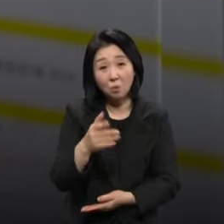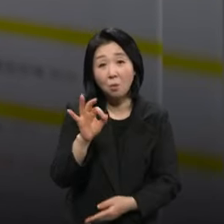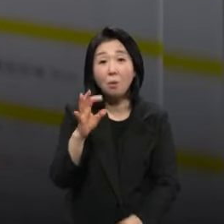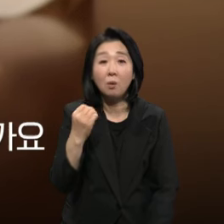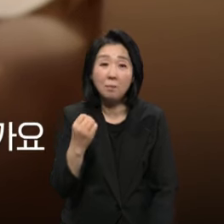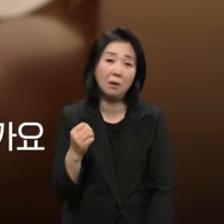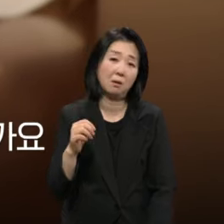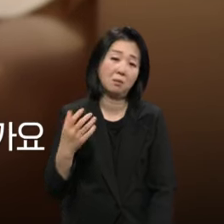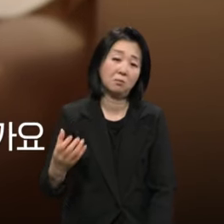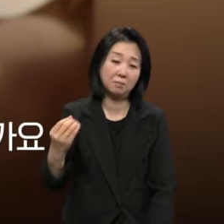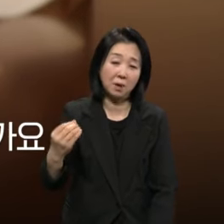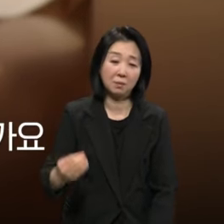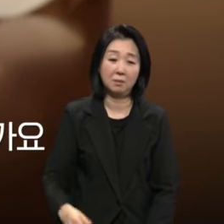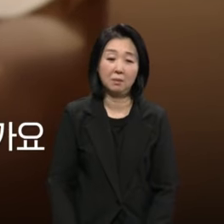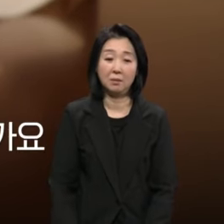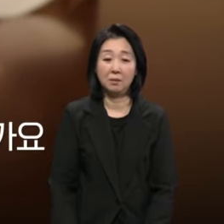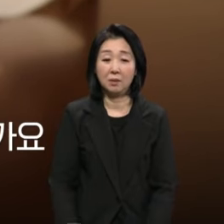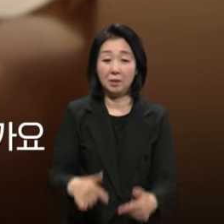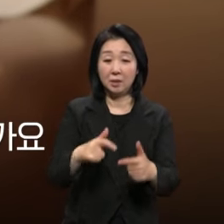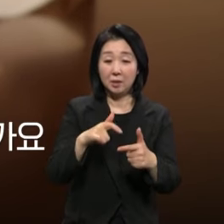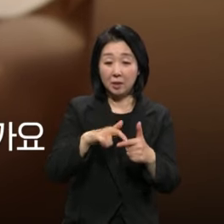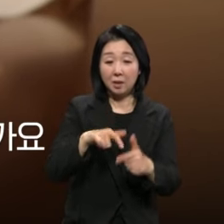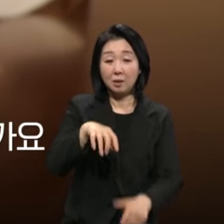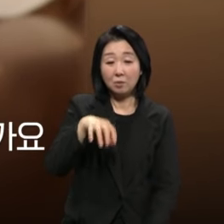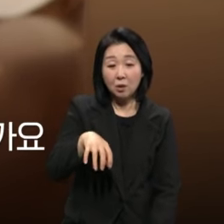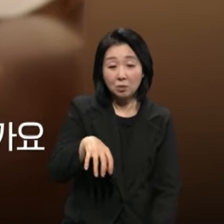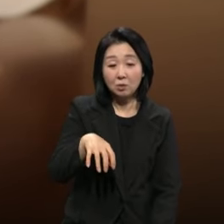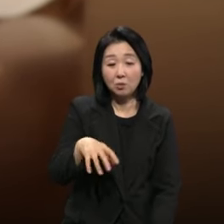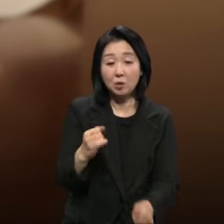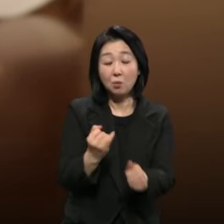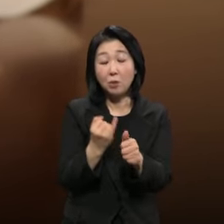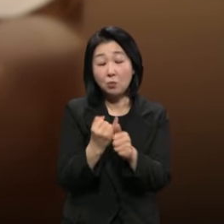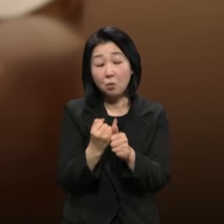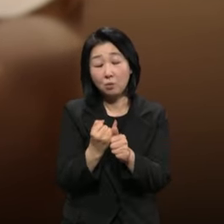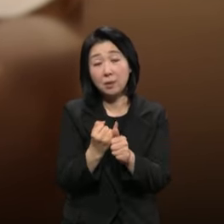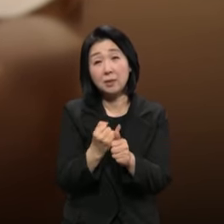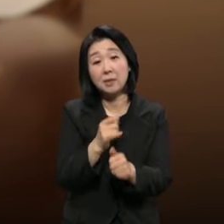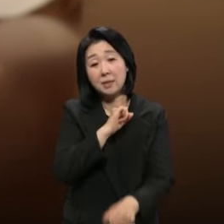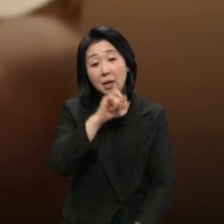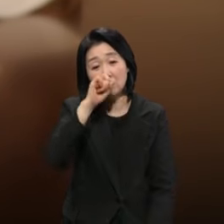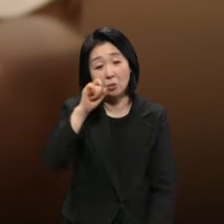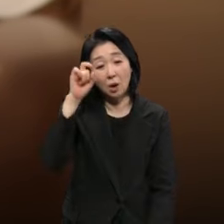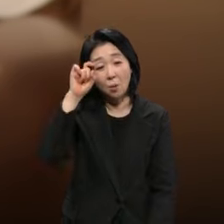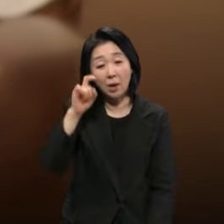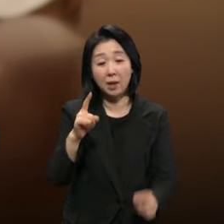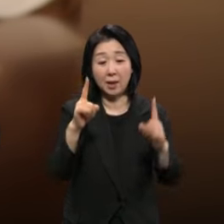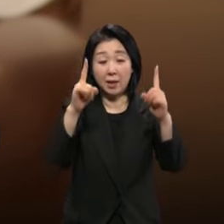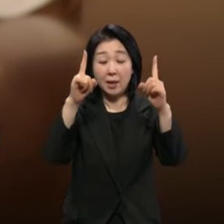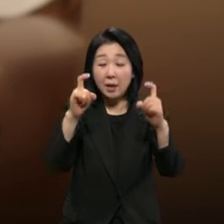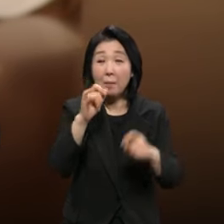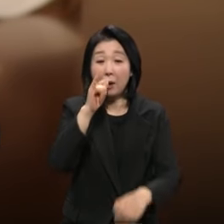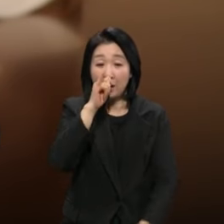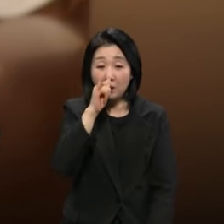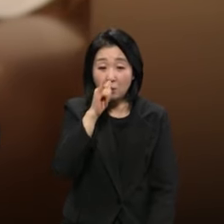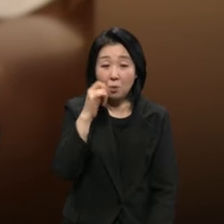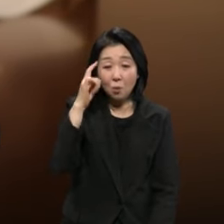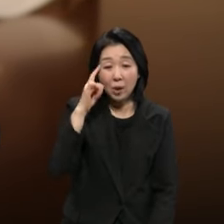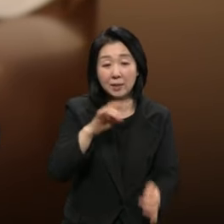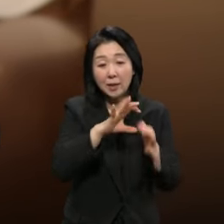했습니다. 지금 강남구 쪽에서는 거의 다 들어. 아예 고정용으로 카메라를 달아놓고 계속 예식하는